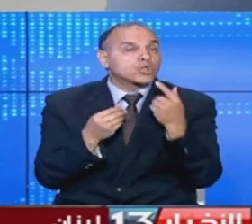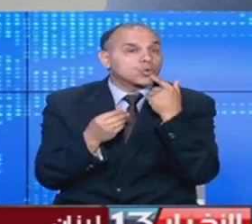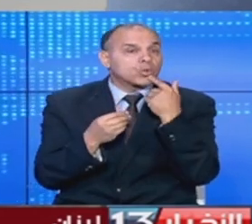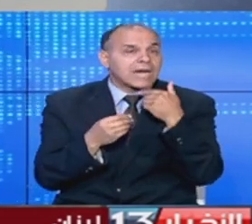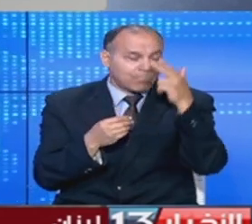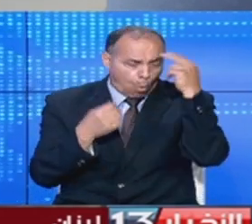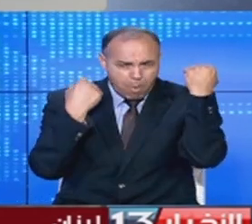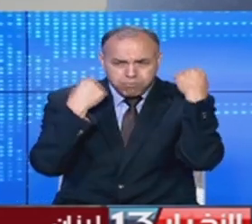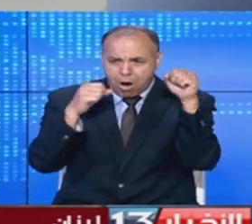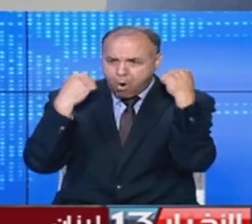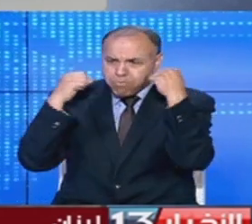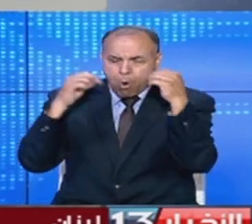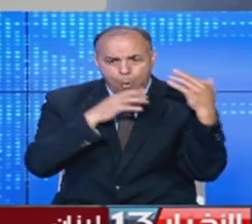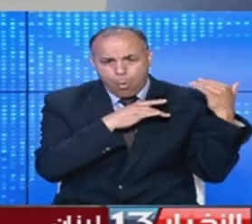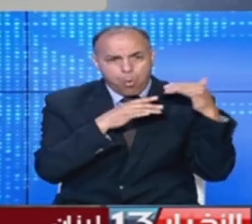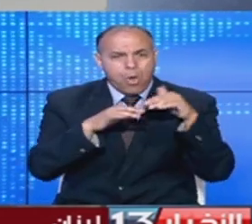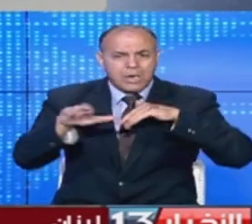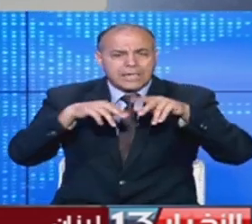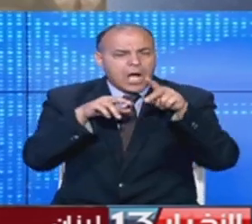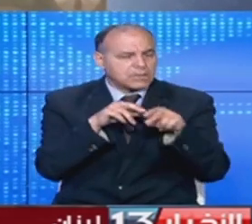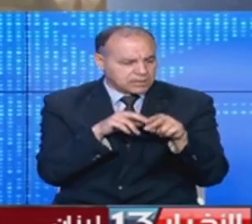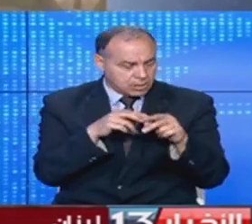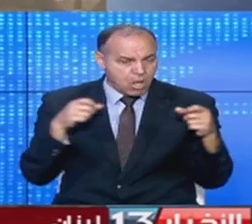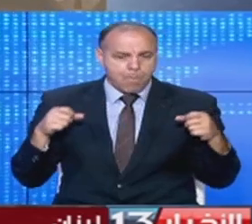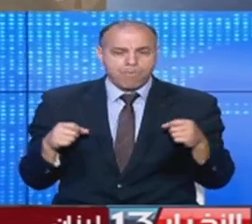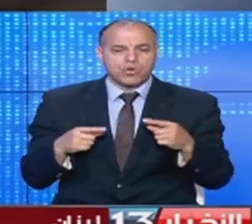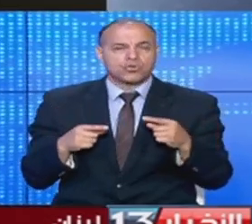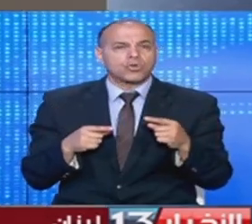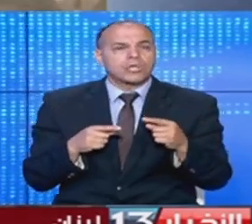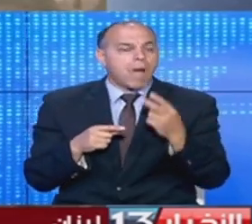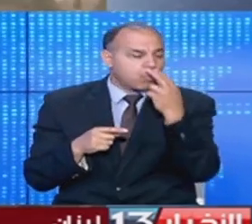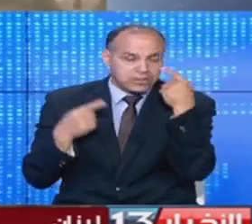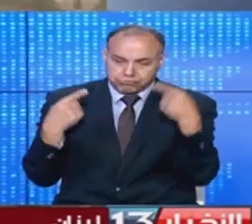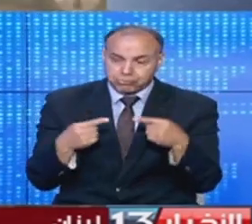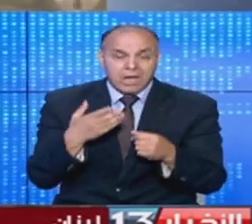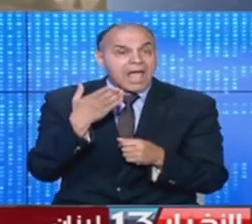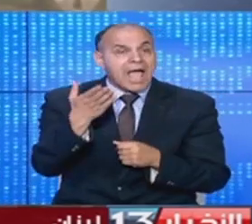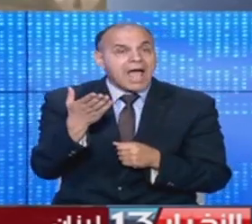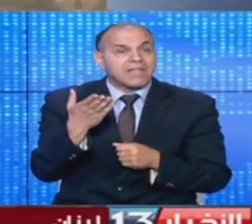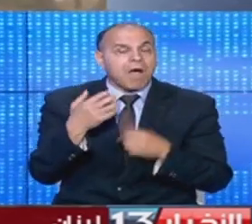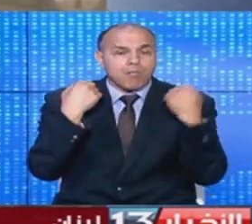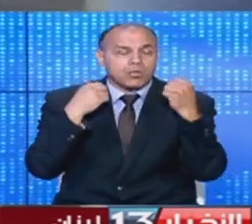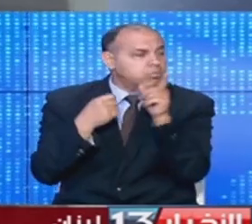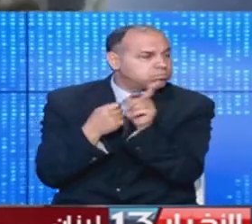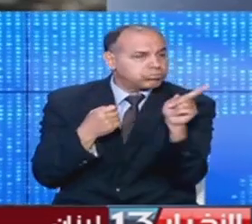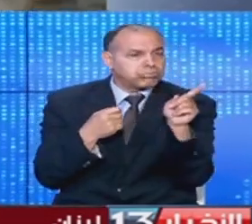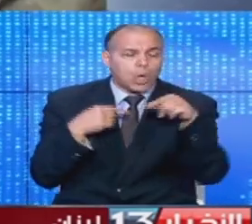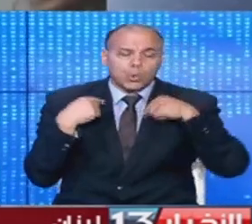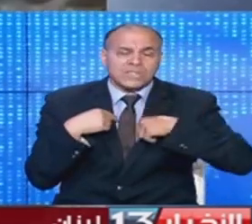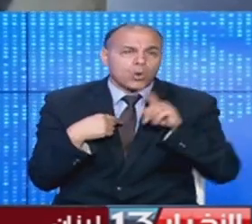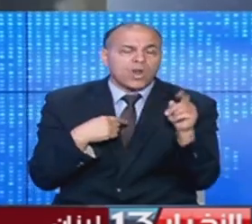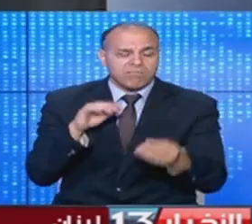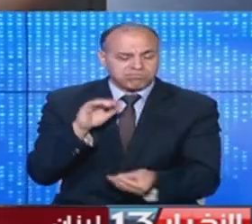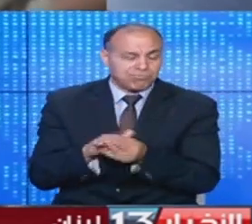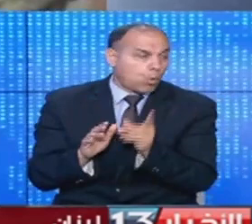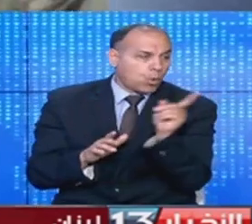الخميس احتجاجات تخللها قطع للطرق ومواجهات مع قوات الأمن. ويتهم المتظاهرون السلطات اللبنانية